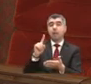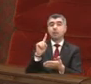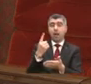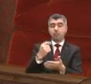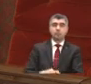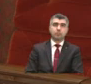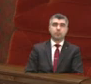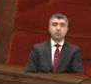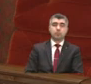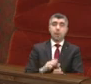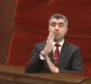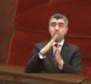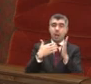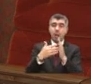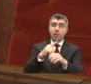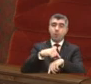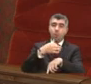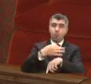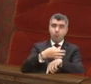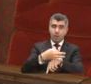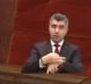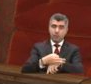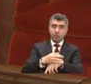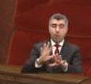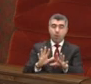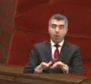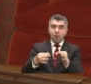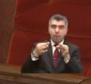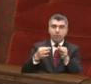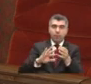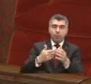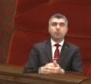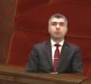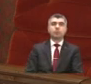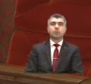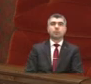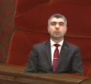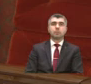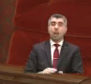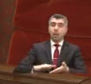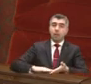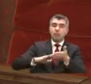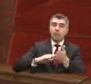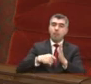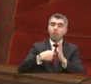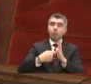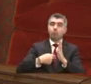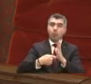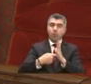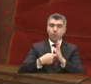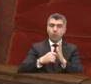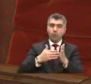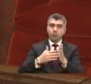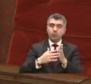وتتبقى البرمجة الزمنية ديال المشروع مرتبطة بإيجاد الحلول المناسبة لتمويل المشروع، وذلك